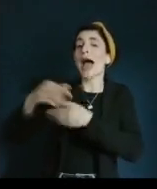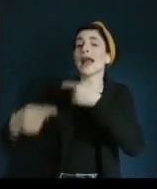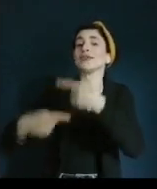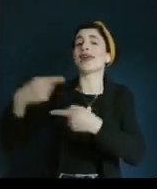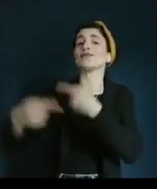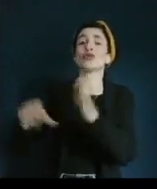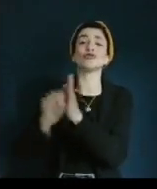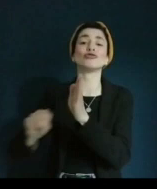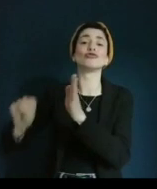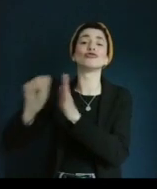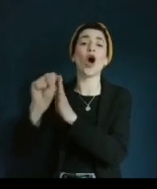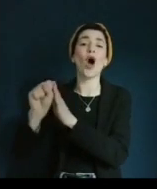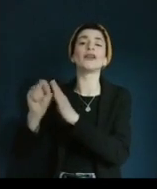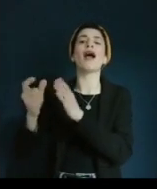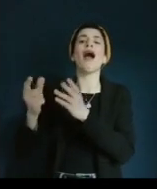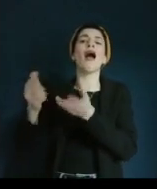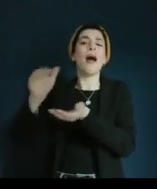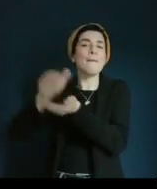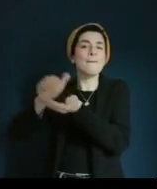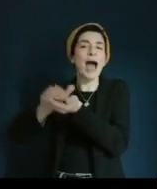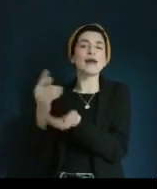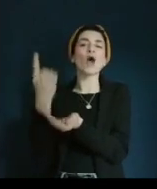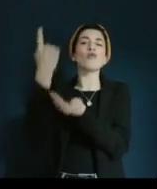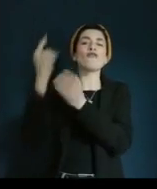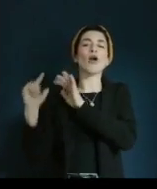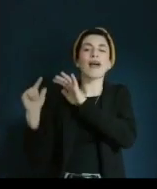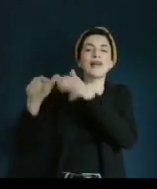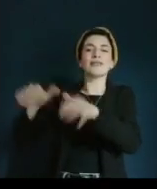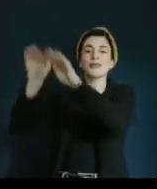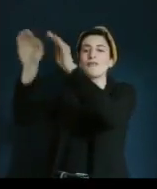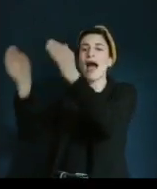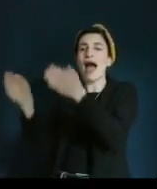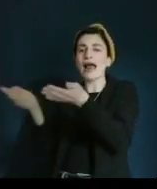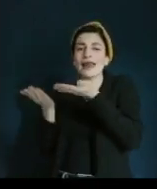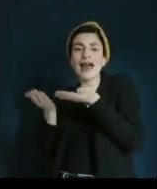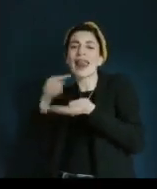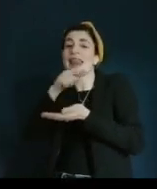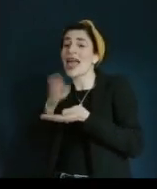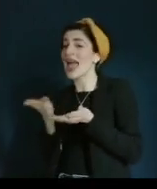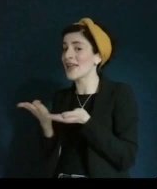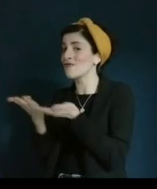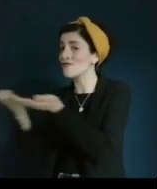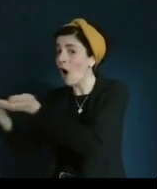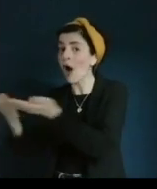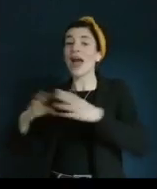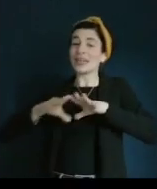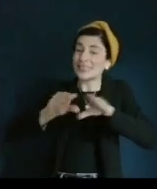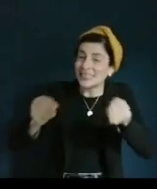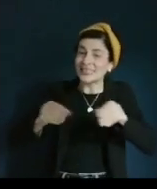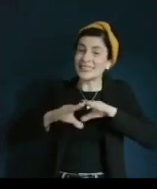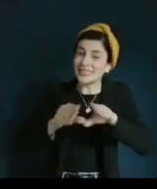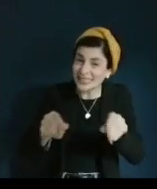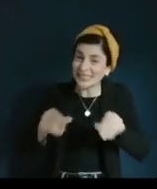cuoceva appunto tradizionalmente una volta alla settimana nel forno a legna, che ha un impasto particolarmente duro,